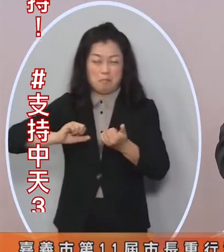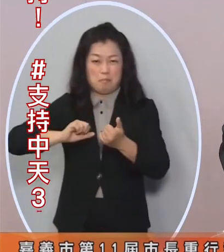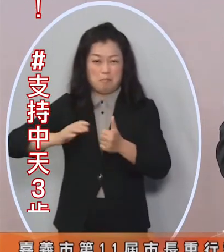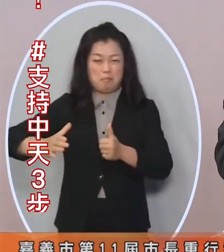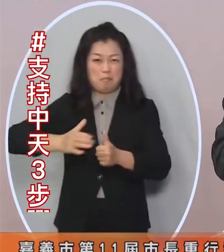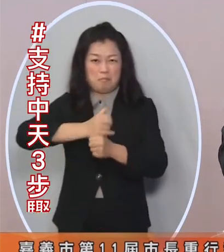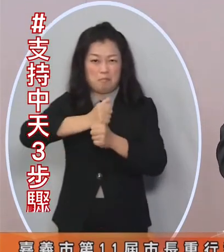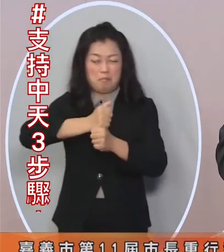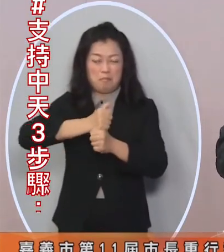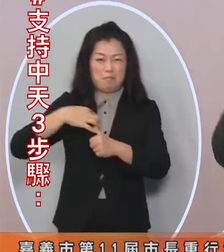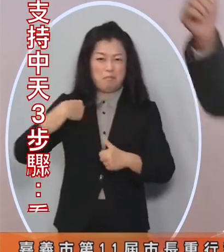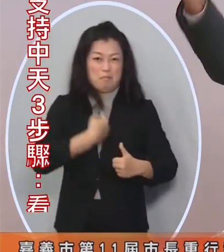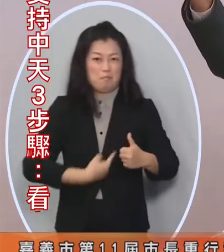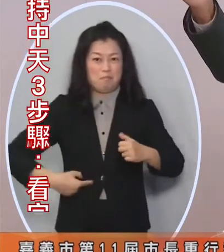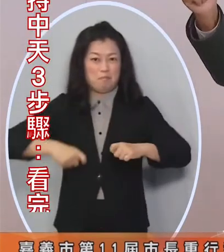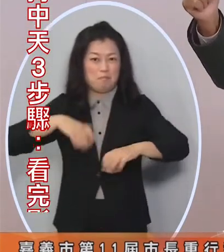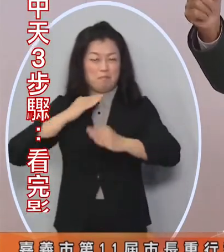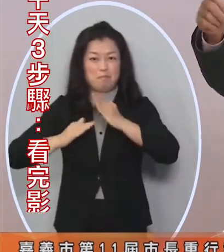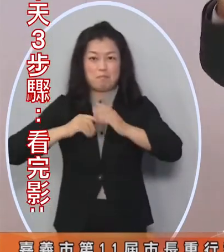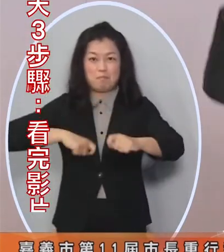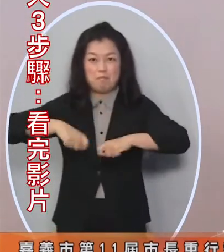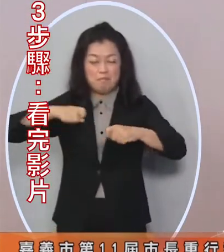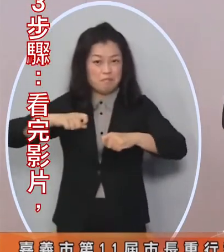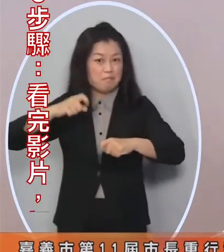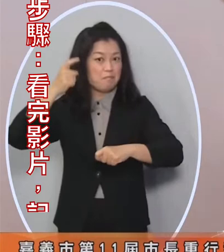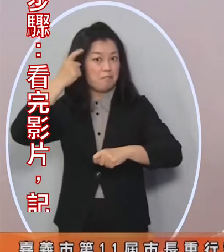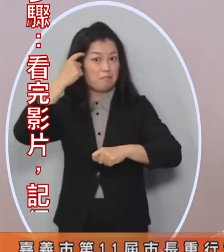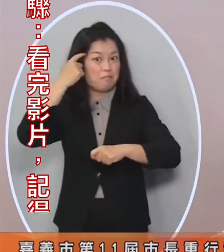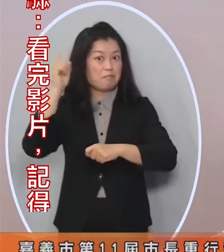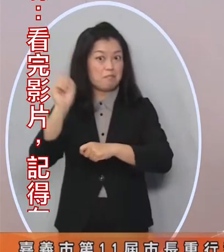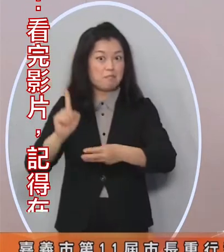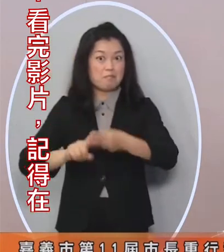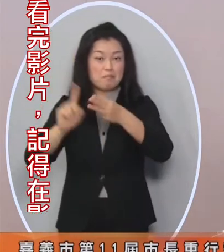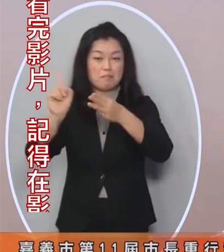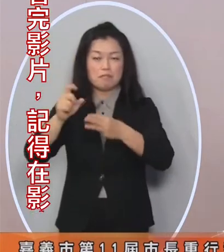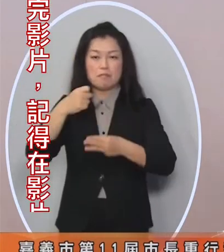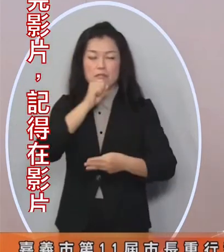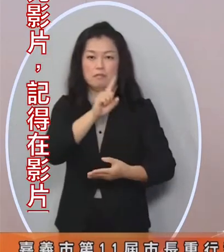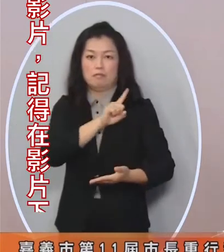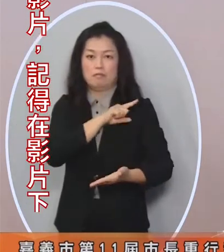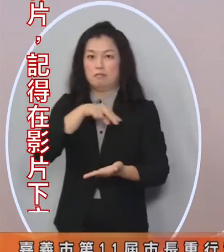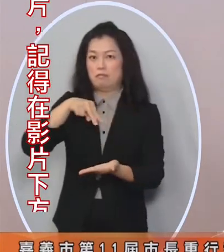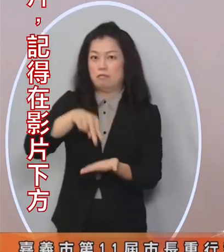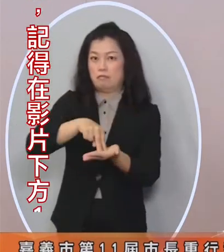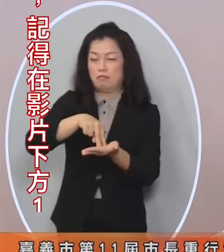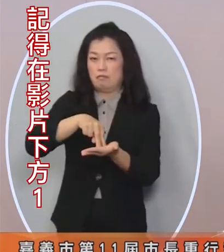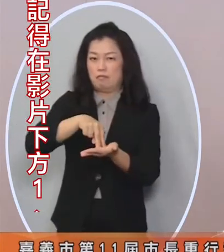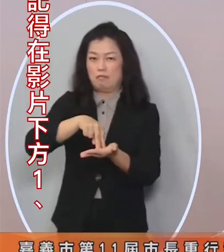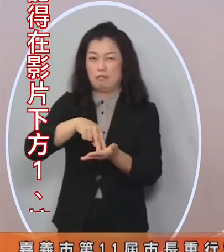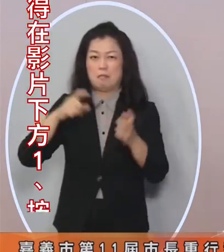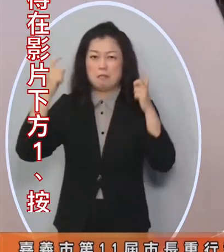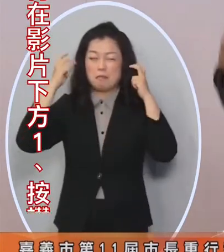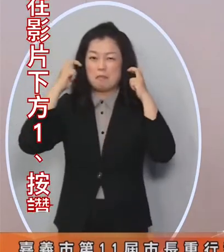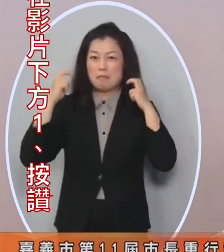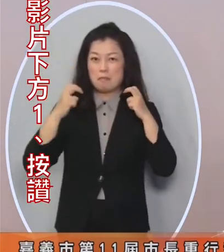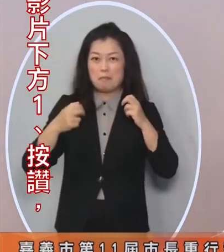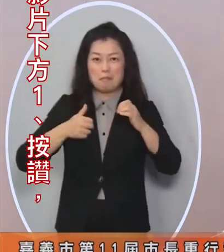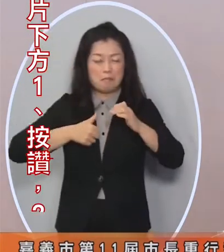国家总体战略的终身思想，都是台湾独立，证明主权路人，抗中保